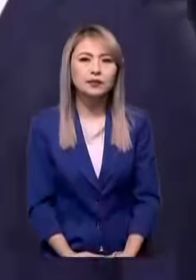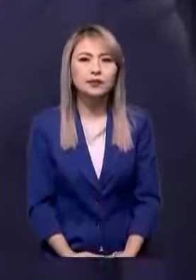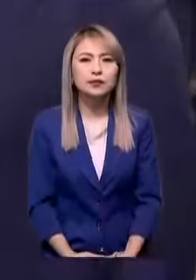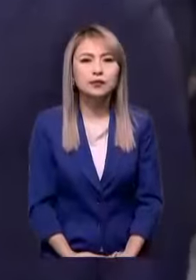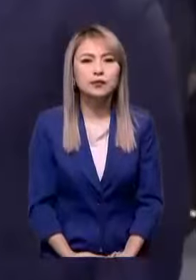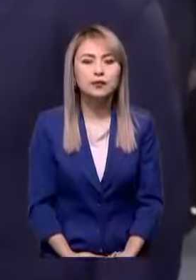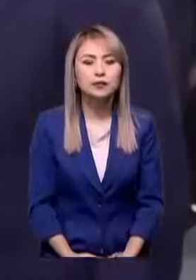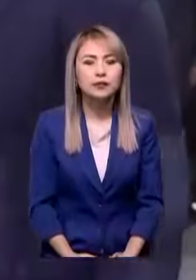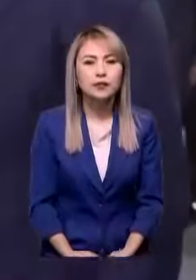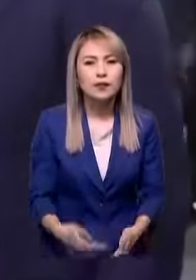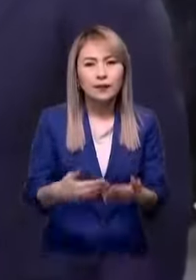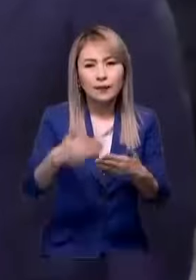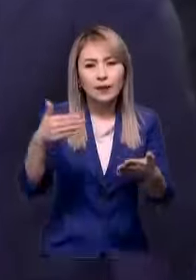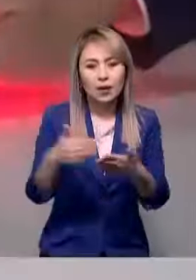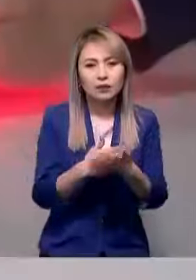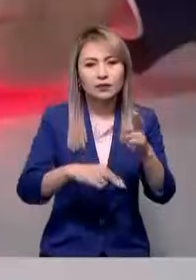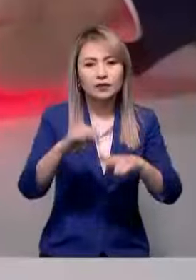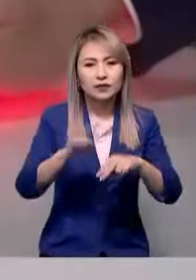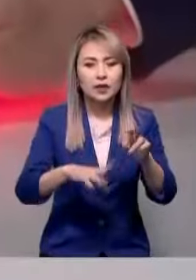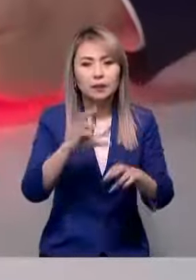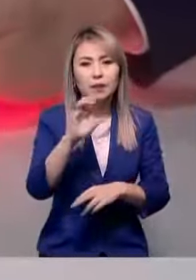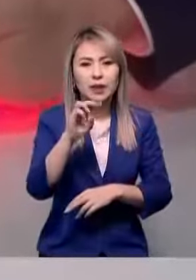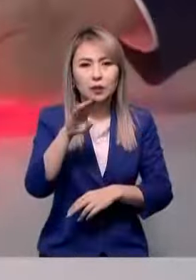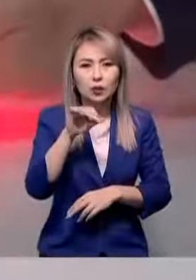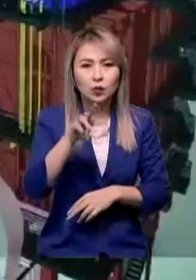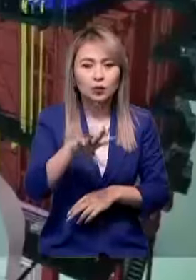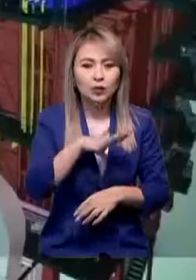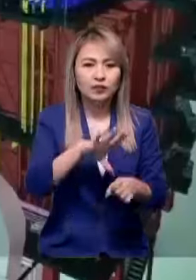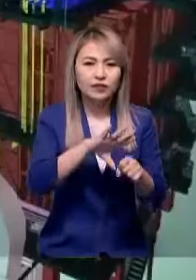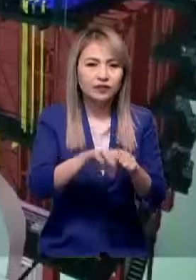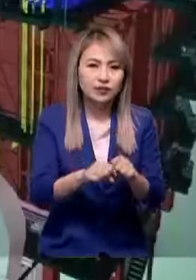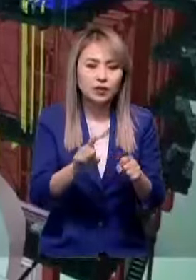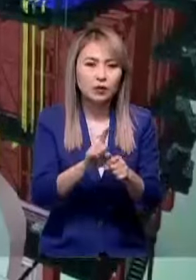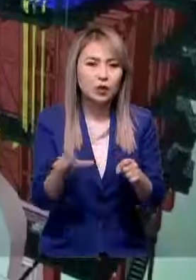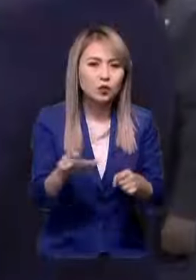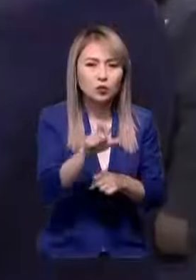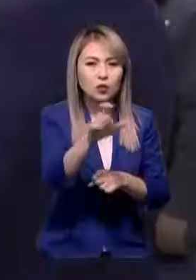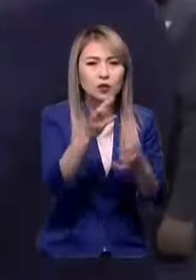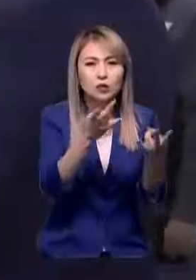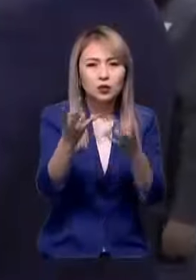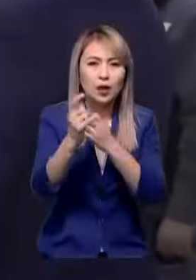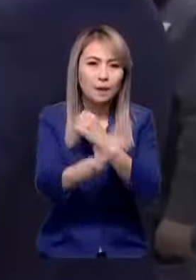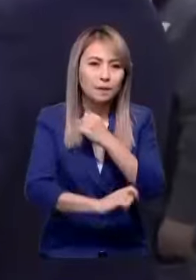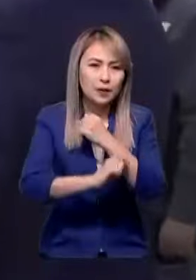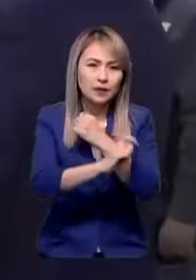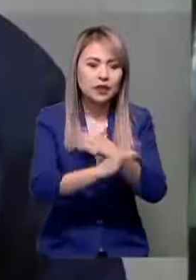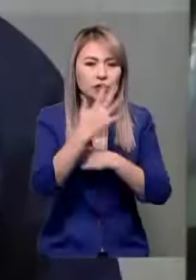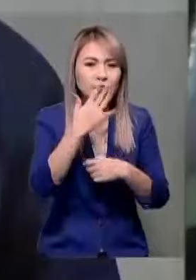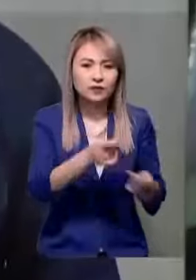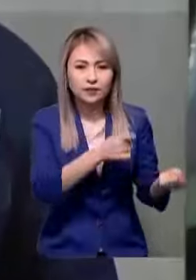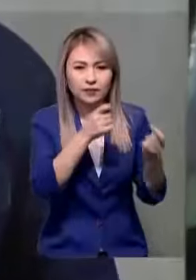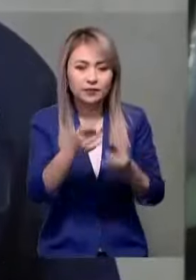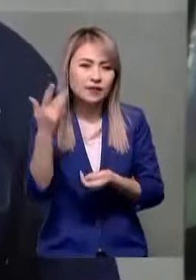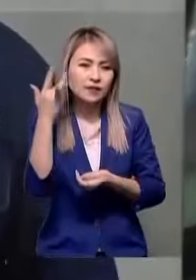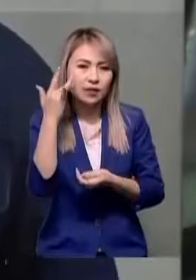Жаңа пеш құрылысы өткен жылы басталды. Мақсат битумға деген тәуелділікті жою. Елімізде жол құрылысына қажет материалдың бір бөлігі шетелден